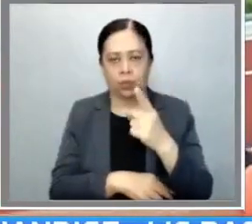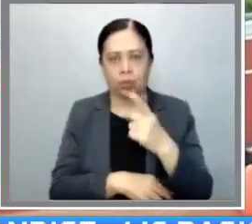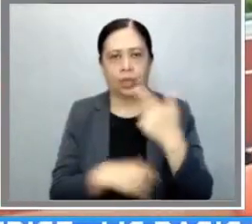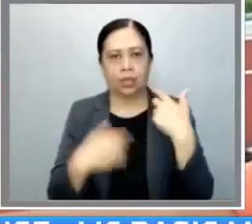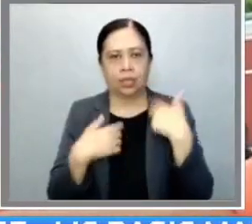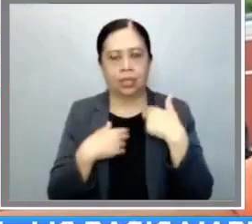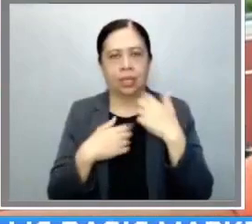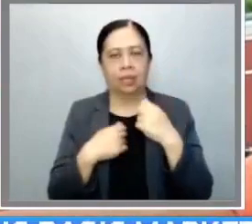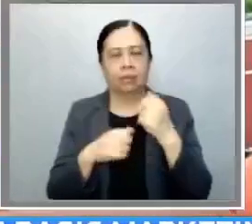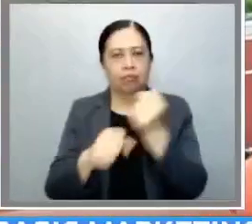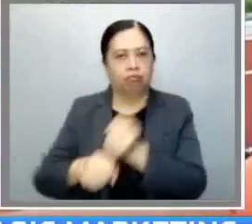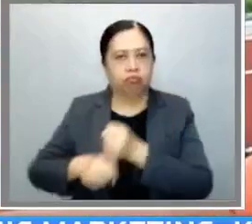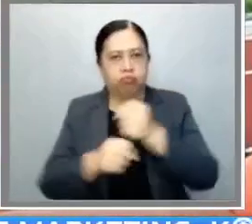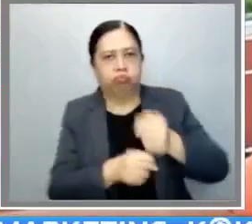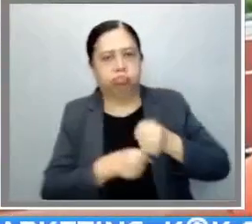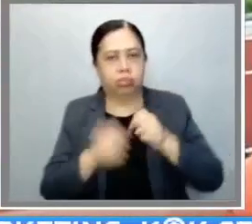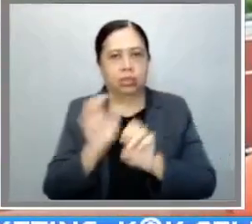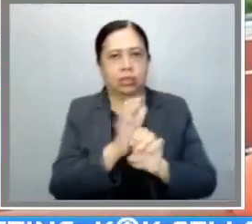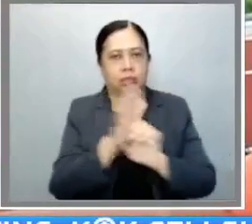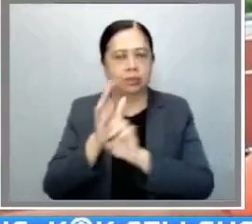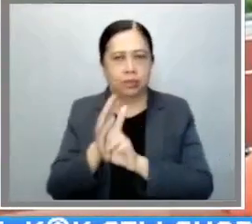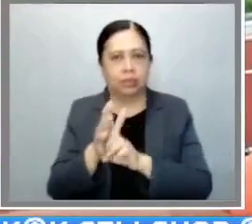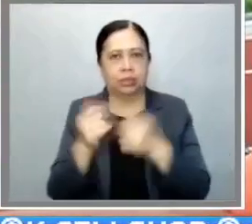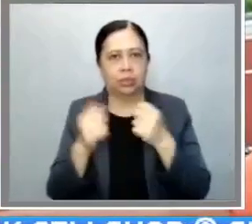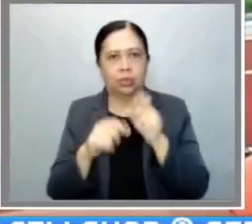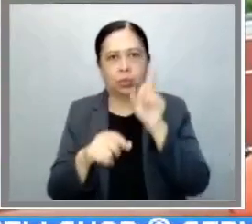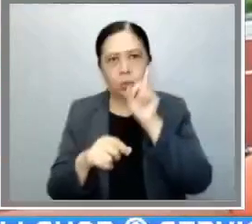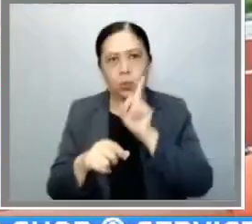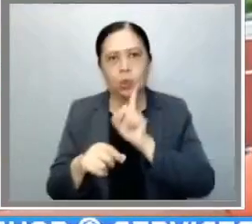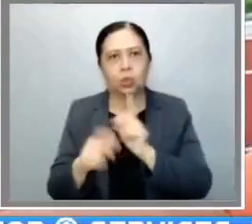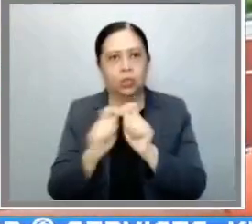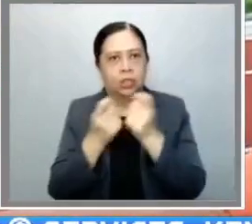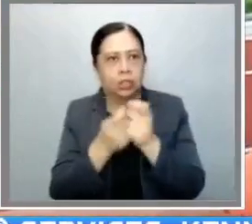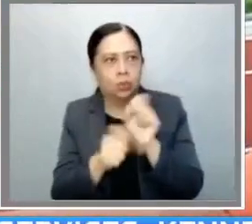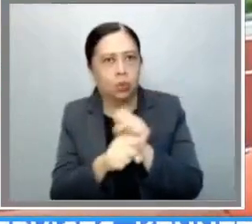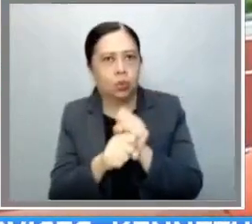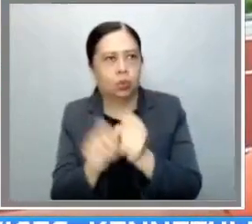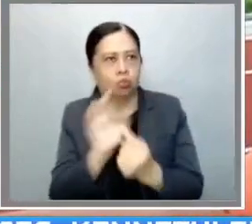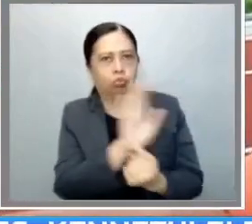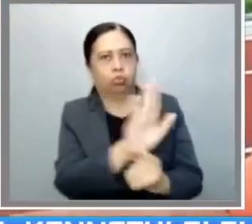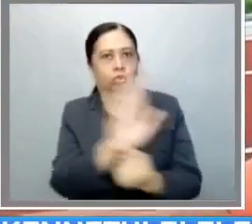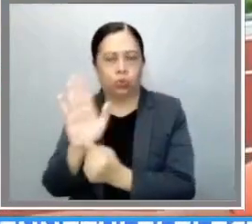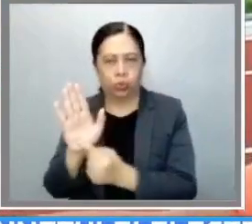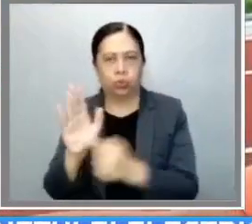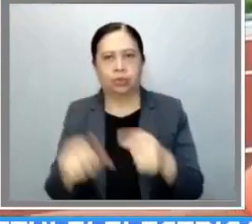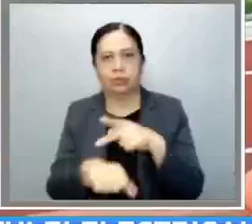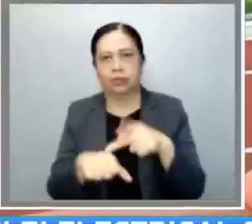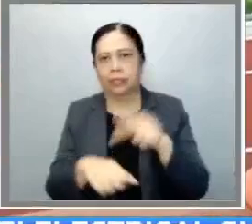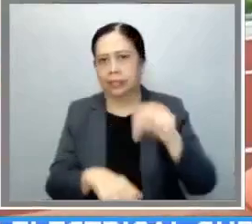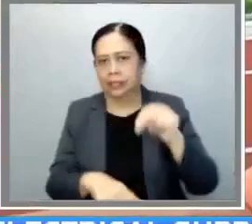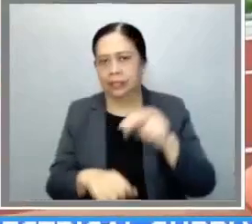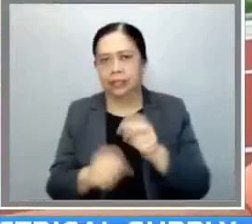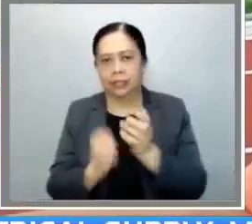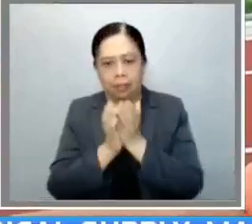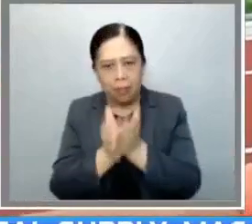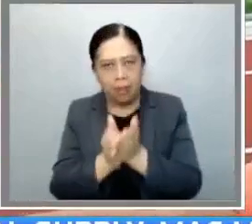Exhibition para ipakita yung synchronicity, yung teamwork na kailangan ng bansa natin. Isang bangka, isang